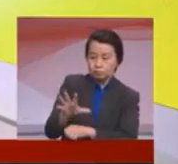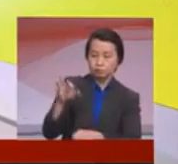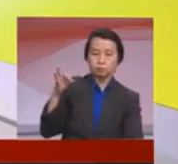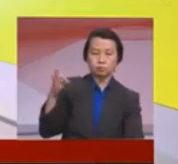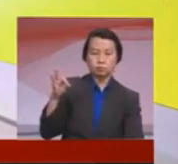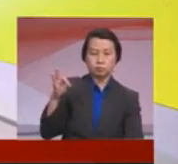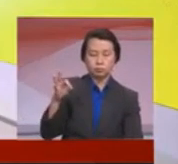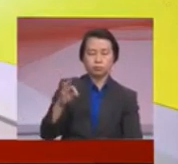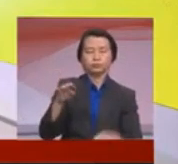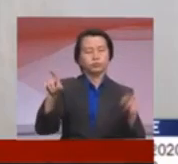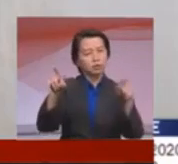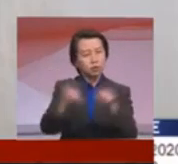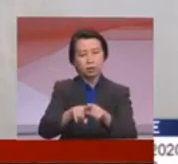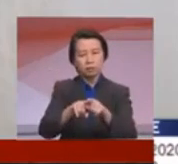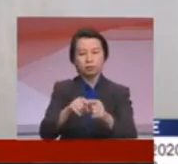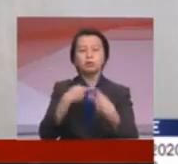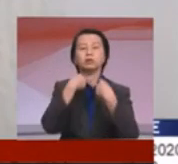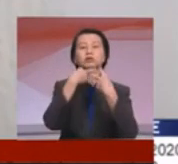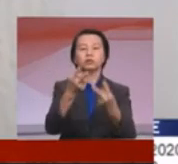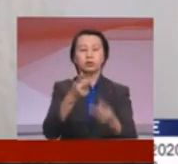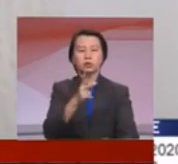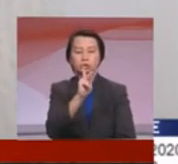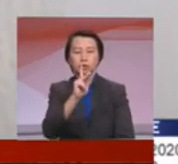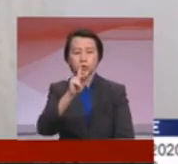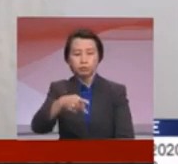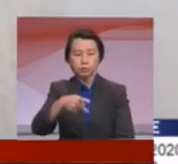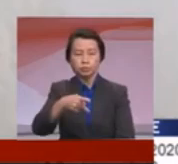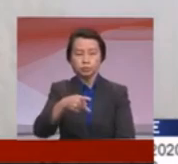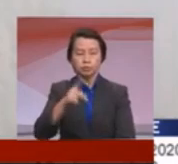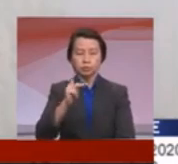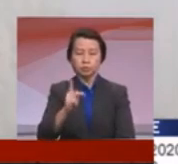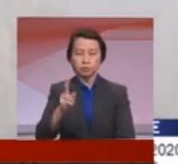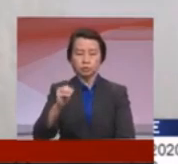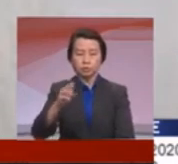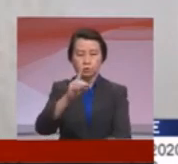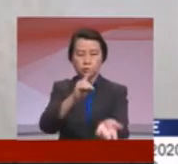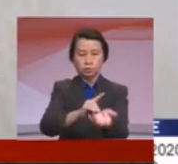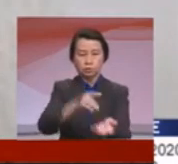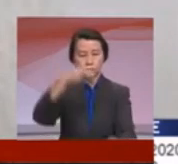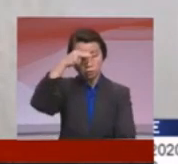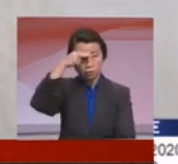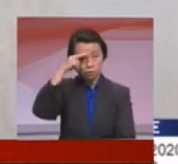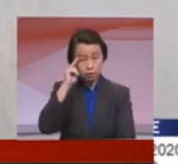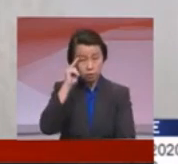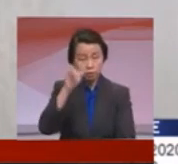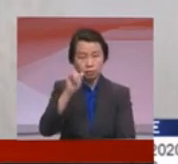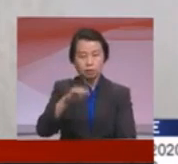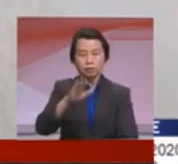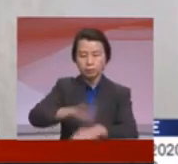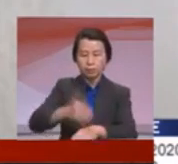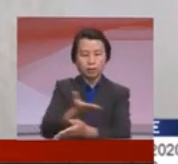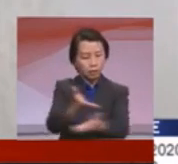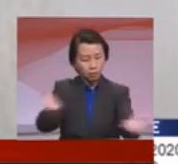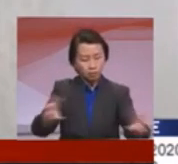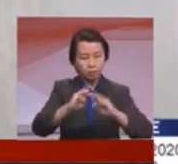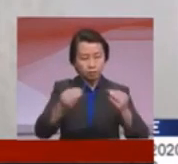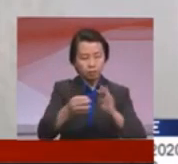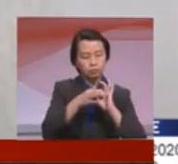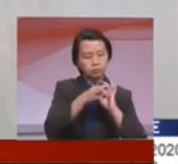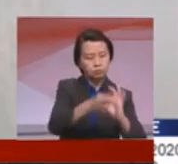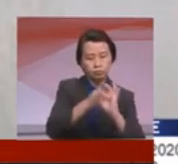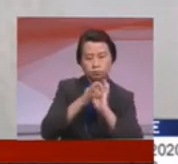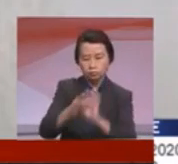COVID-19. Perkara sama turut disuarakan Ketua Pengarah Kesihatan Tan Sri Dr. Nur Hisham Abdullah yang mengajak masyarakat berganding